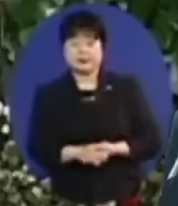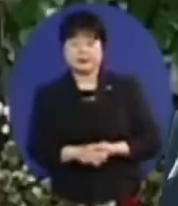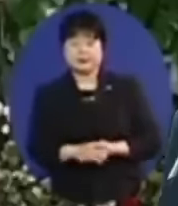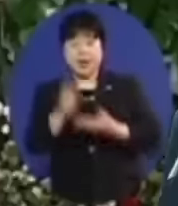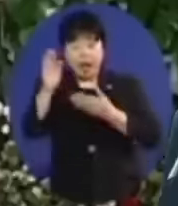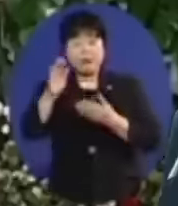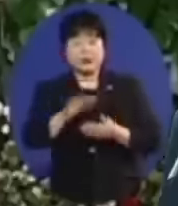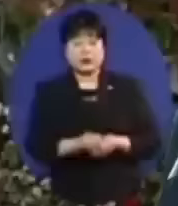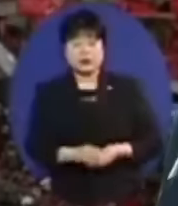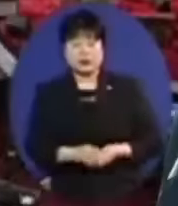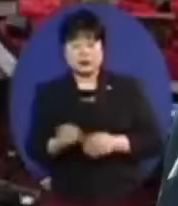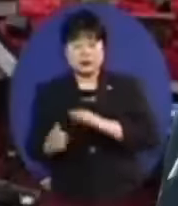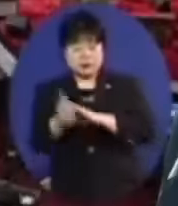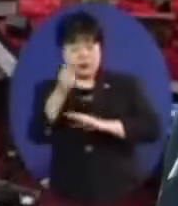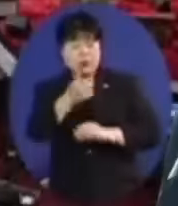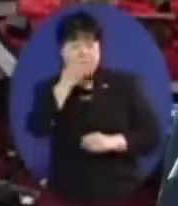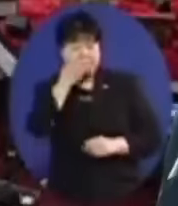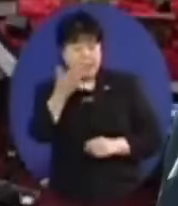장래가 촉망되는